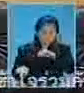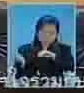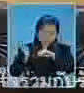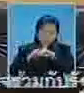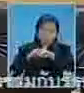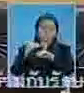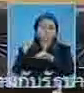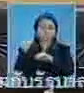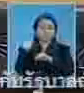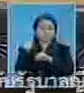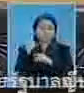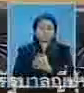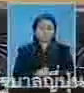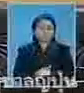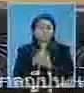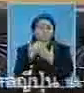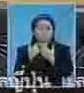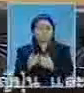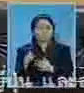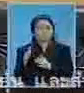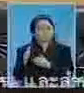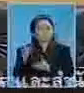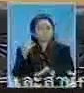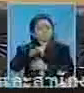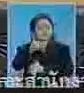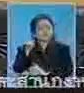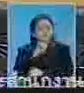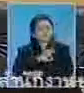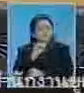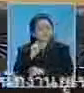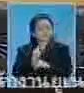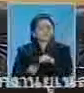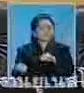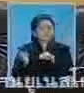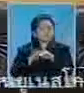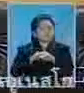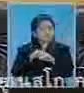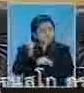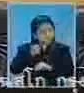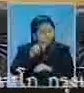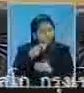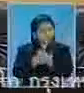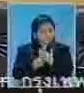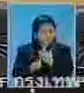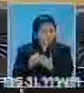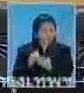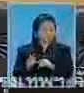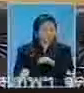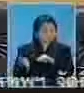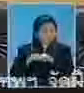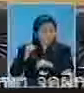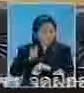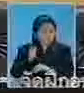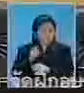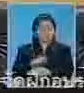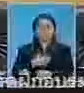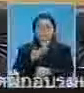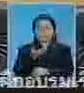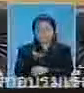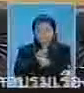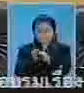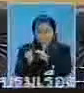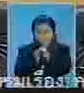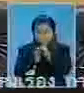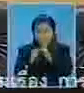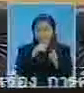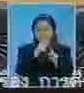ขึ้นท่านอาจจะคิดว่าเพิ่มสูงขึ้นจริงหรือผมขออนุญาตเรียนนะครับว่าในช่วงเดือนกุม